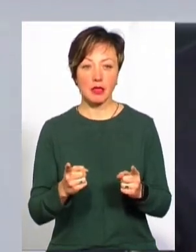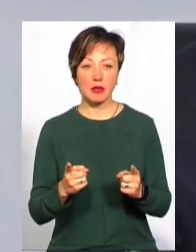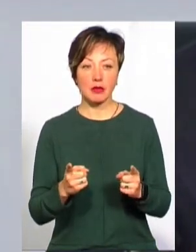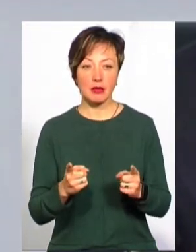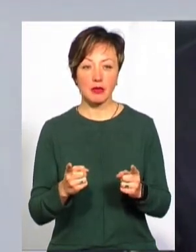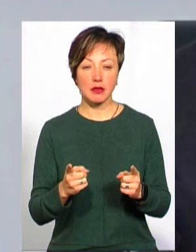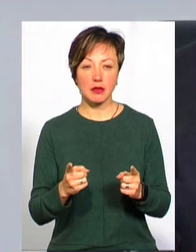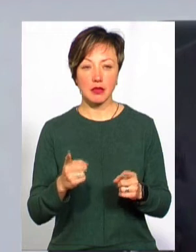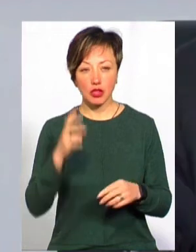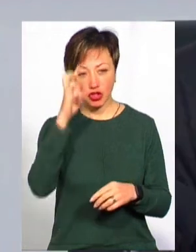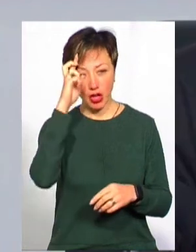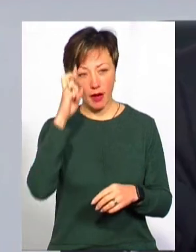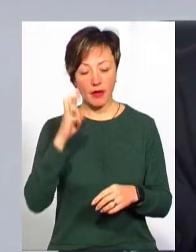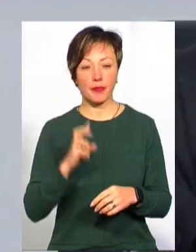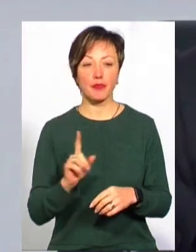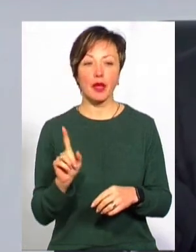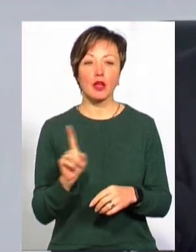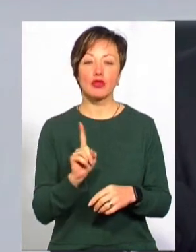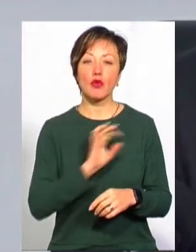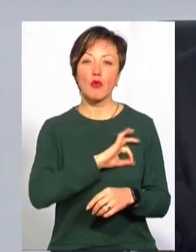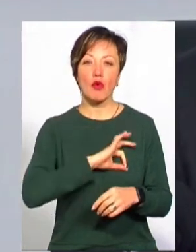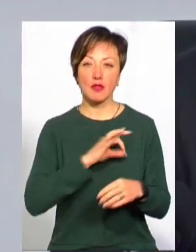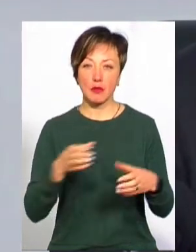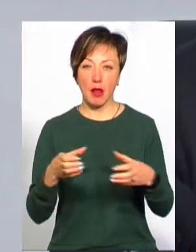насправді держава. Що з профспілками?